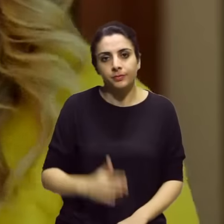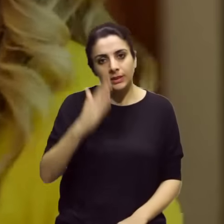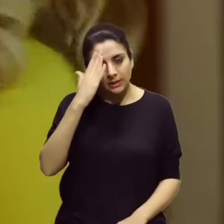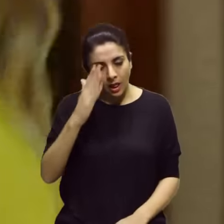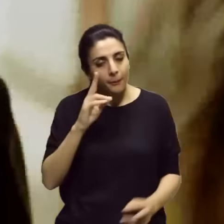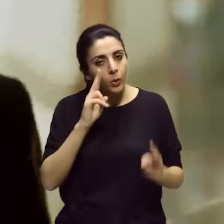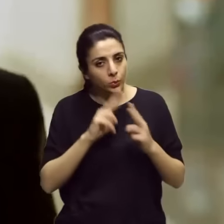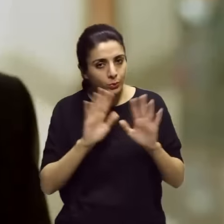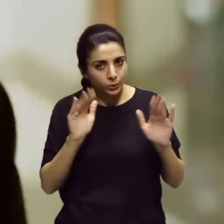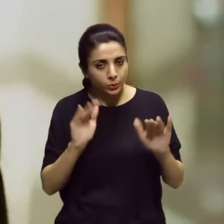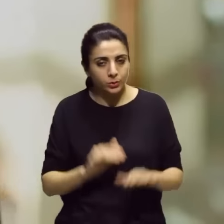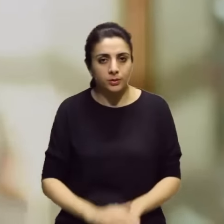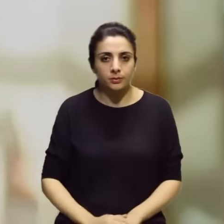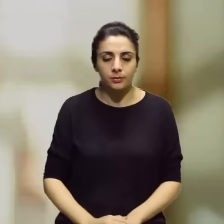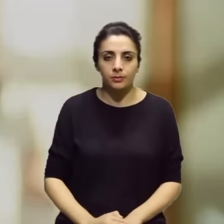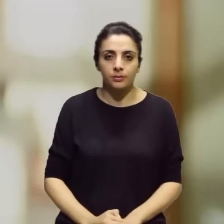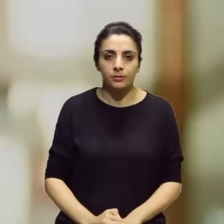Selam, görüşürüz.